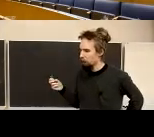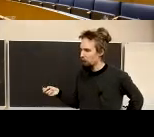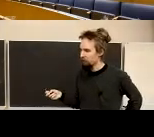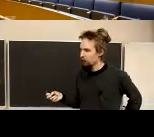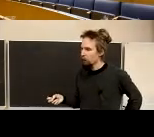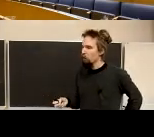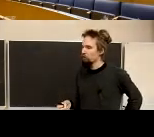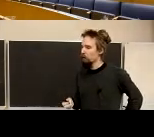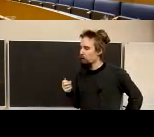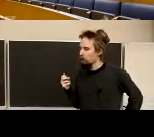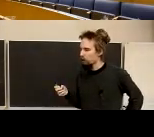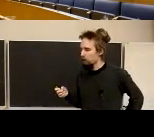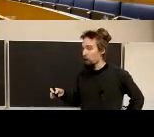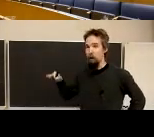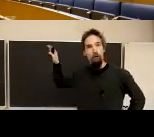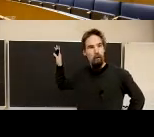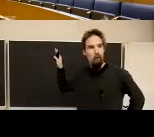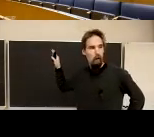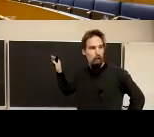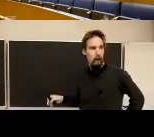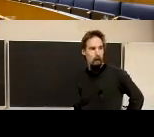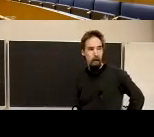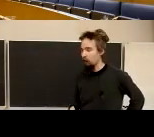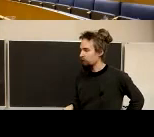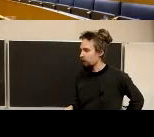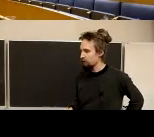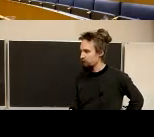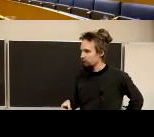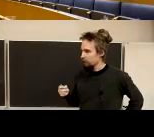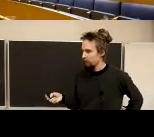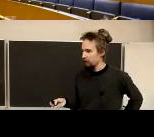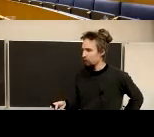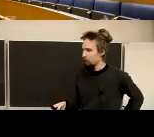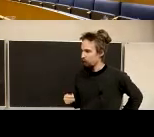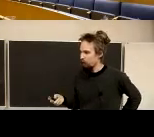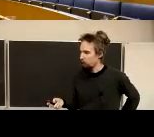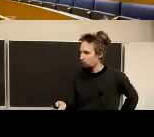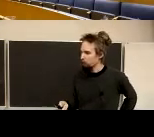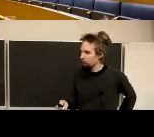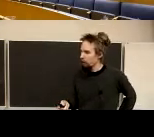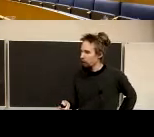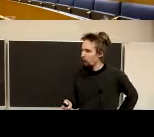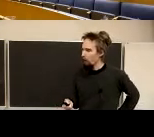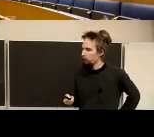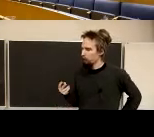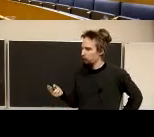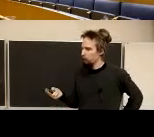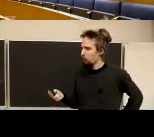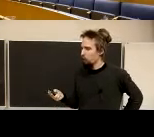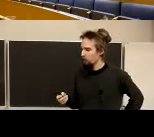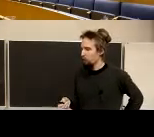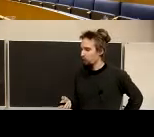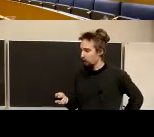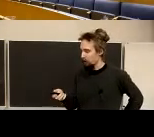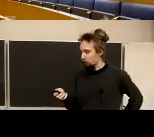hänen mukaansa usein, ja tämä perustuu siis tuhansien ihmisten haastattelemiseen, niin että ne usein niin kuin